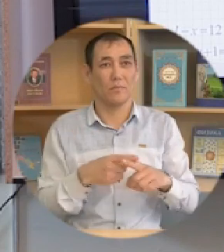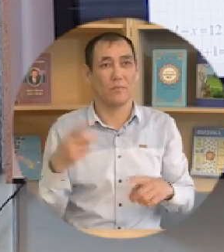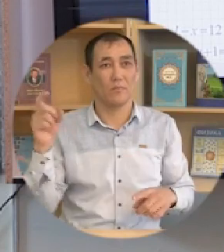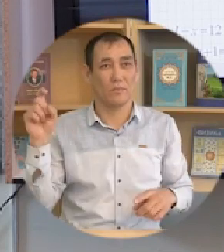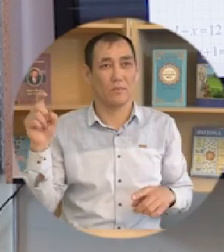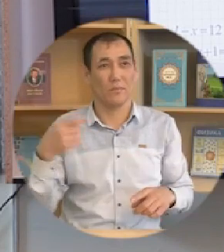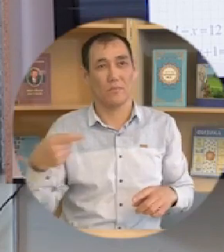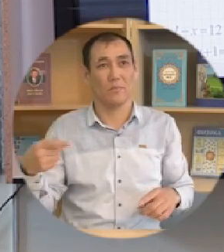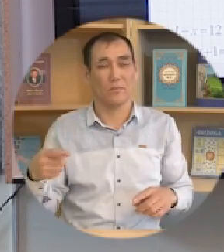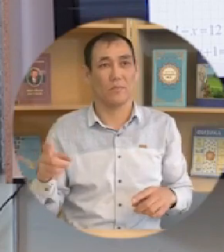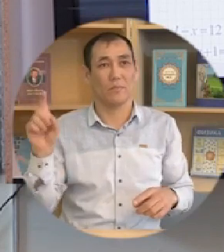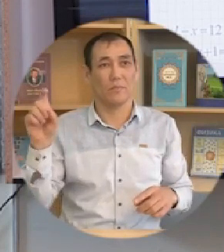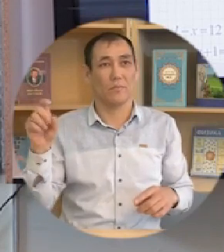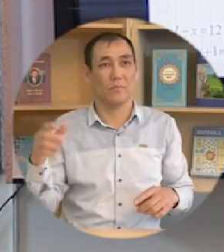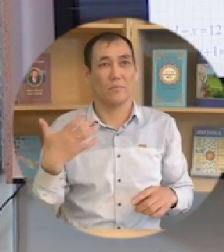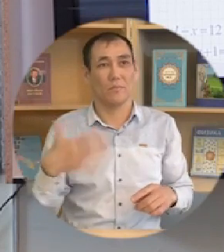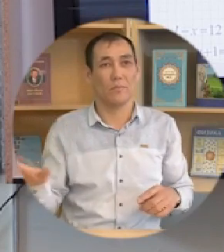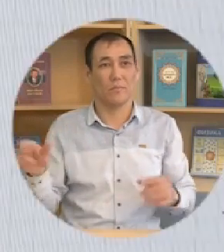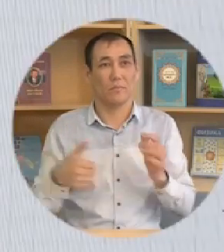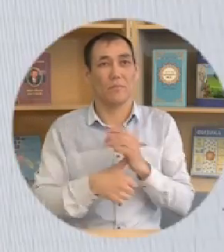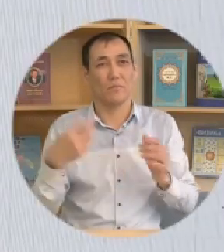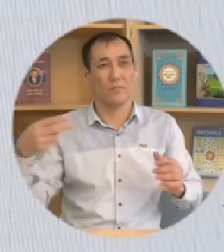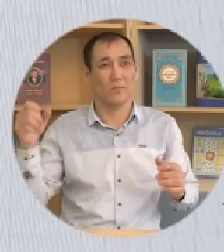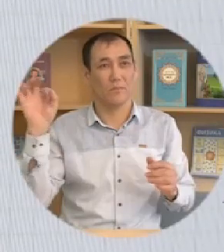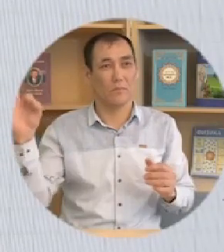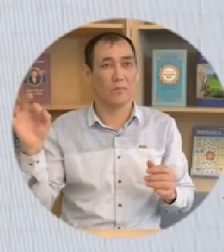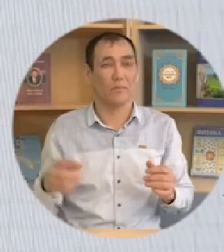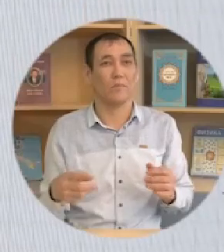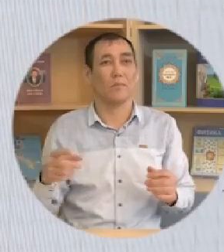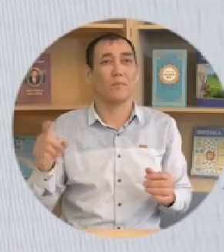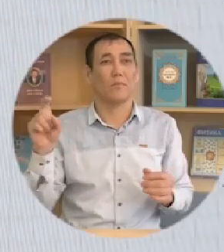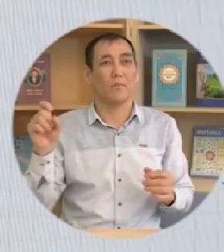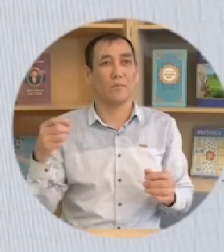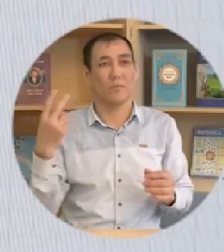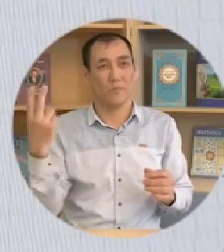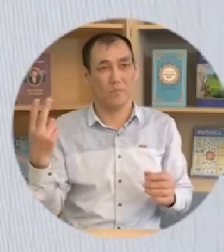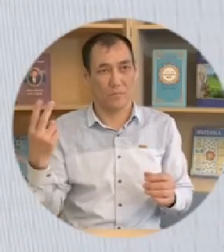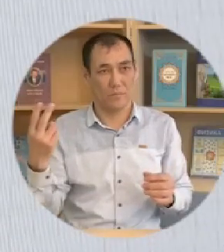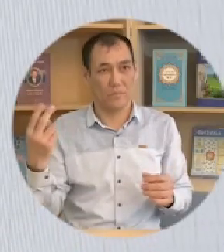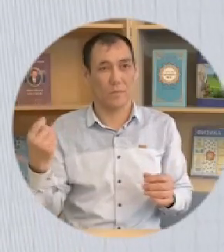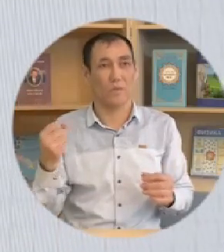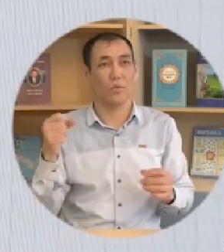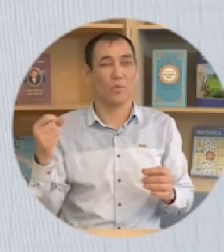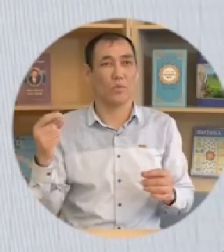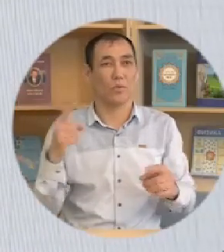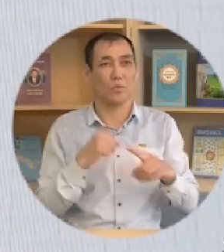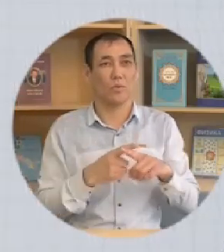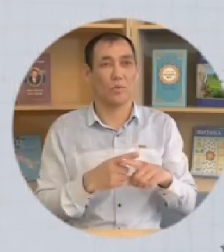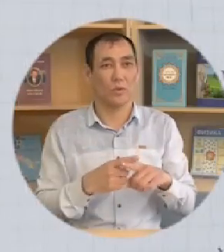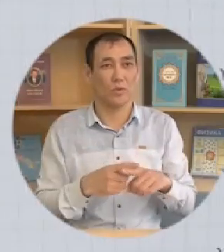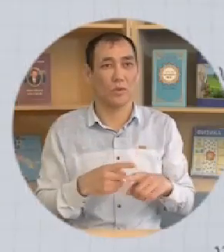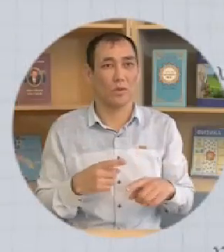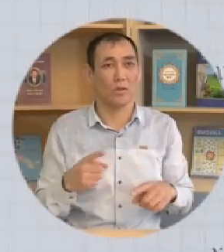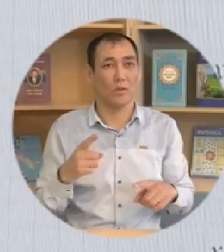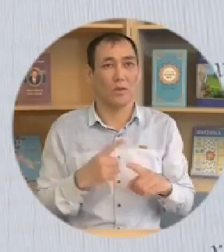алынған 156 тең 0. X келтірілген квадрат теңлемеге келтіргенімізден